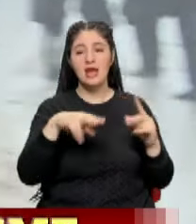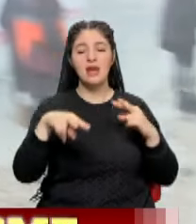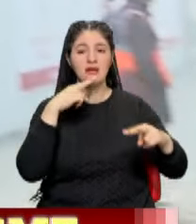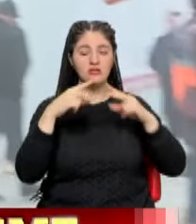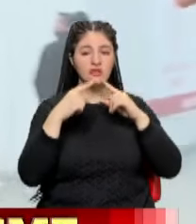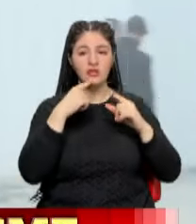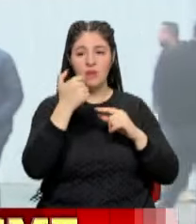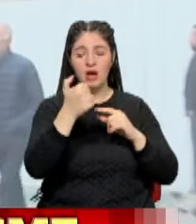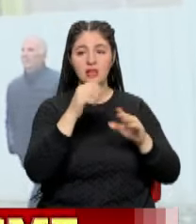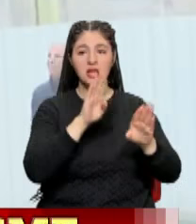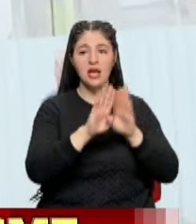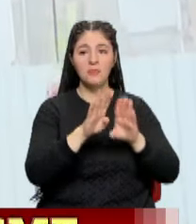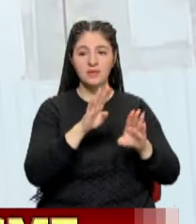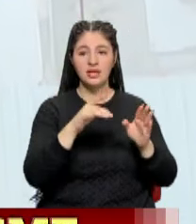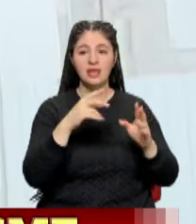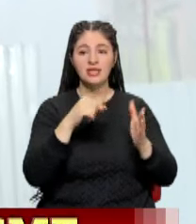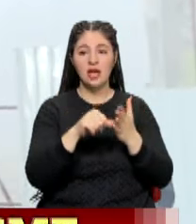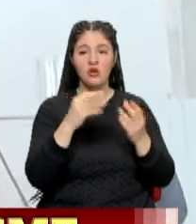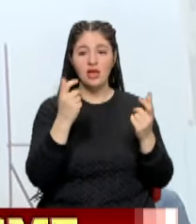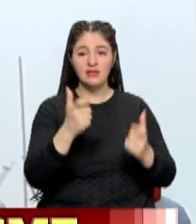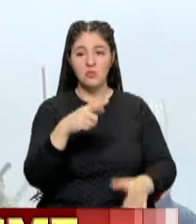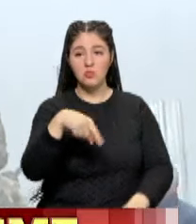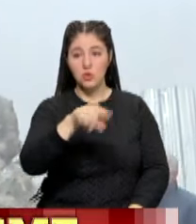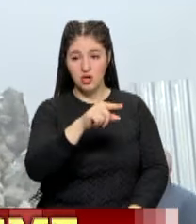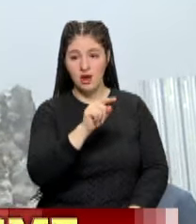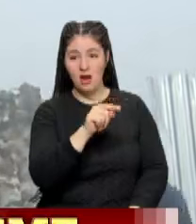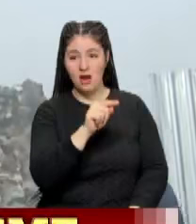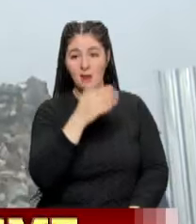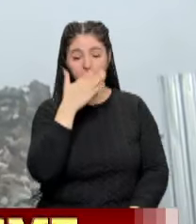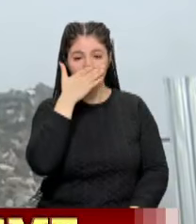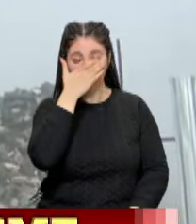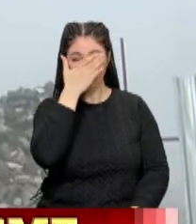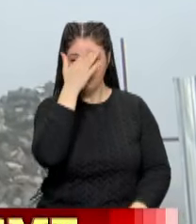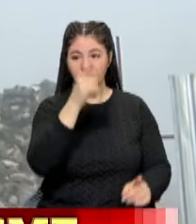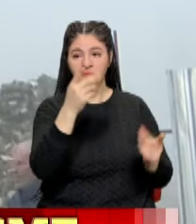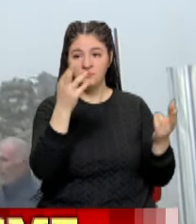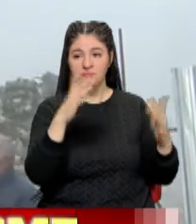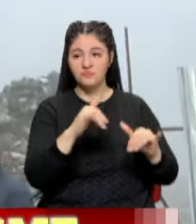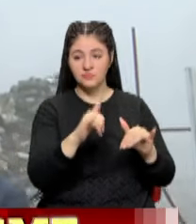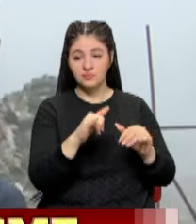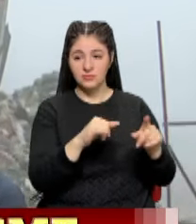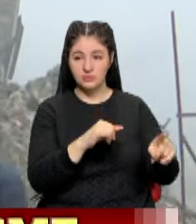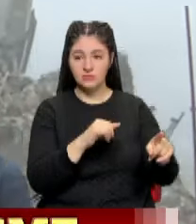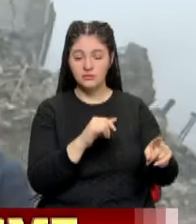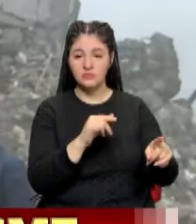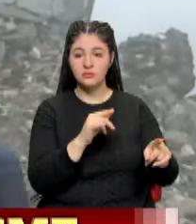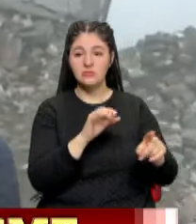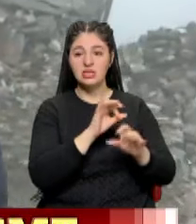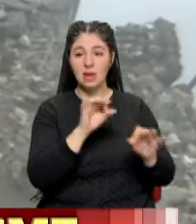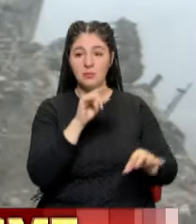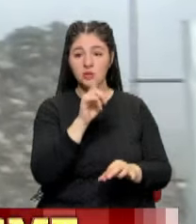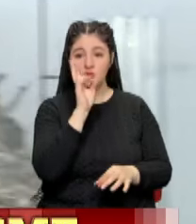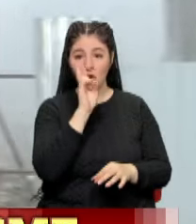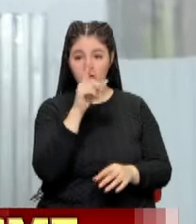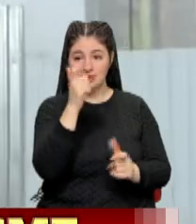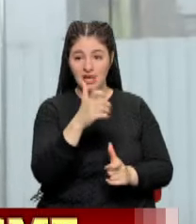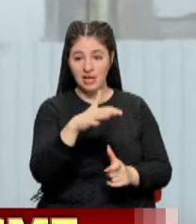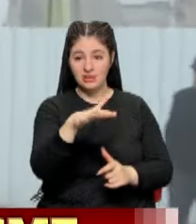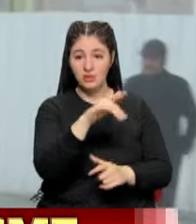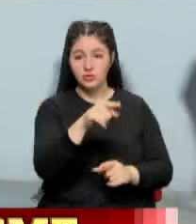dediğimiz Altı Kapı, tarihi olan yer burasıydı. Burası da yıkıldı. Tam bu gördüğünüz